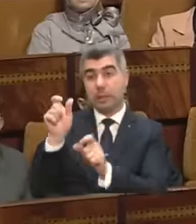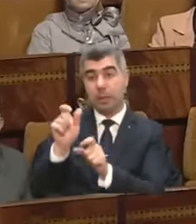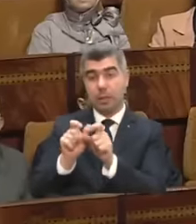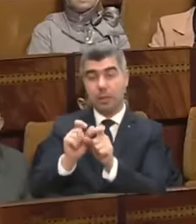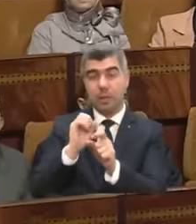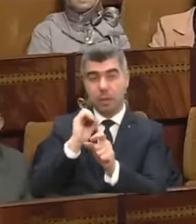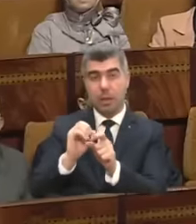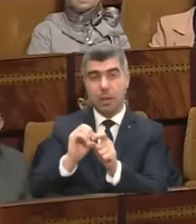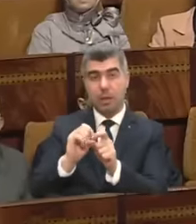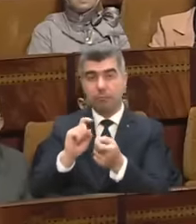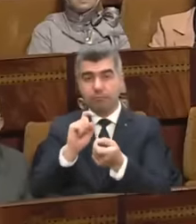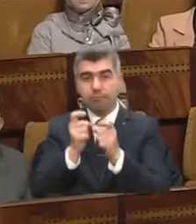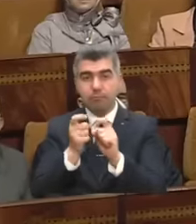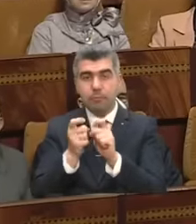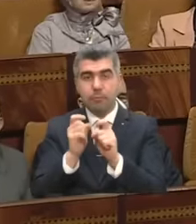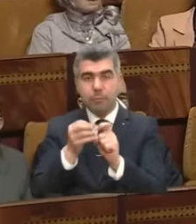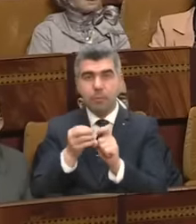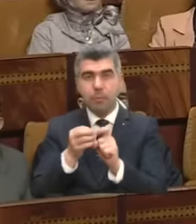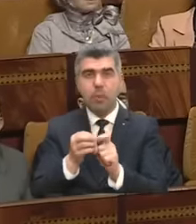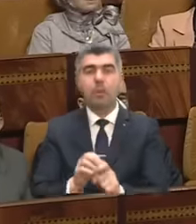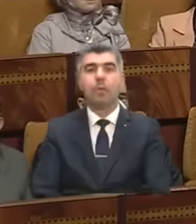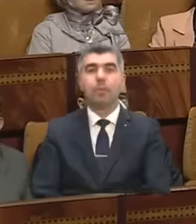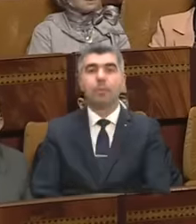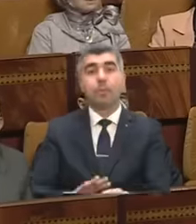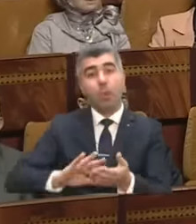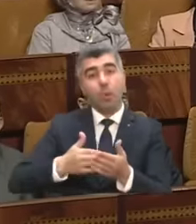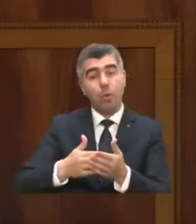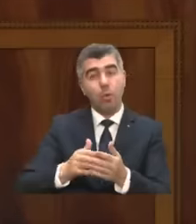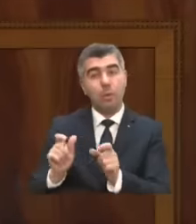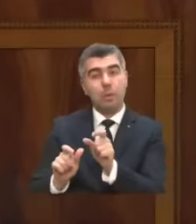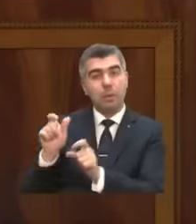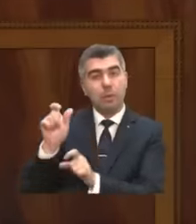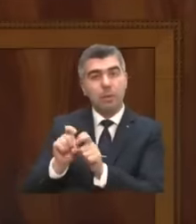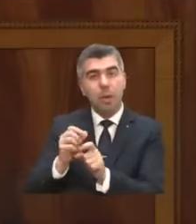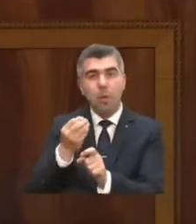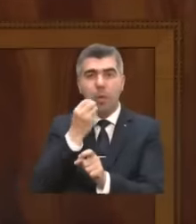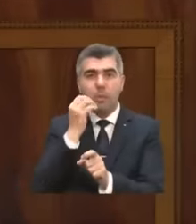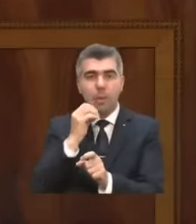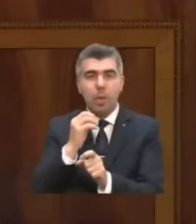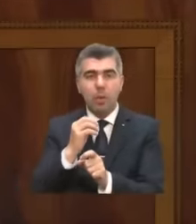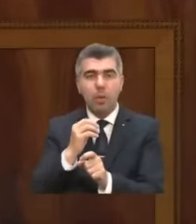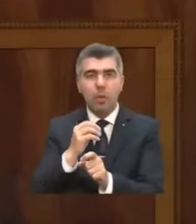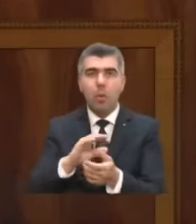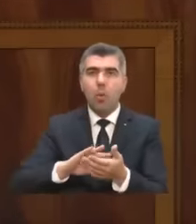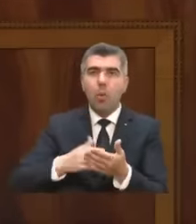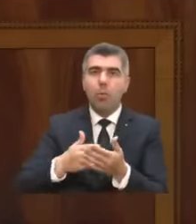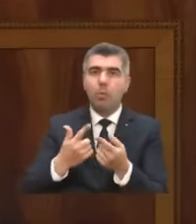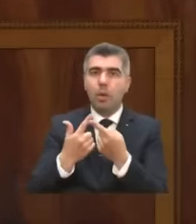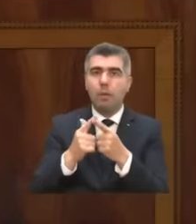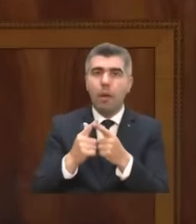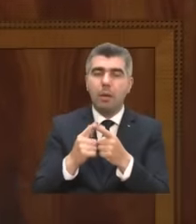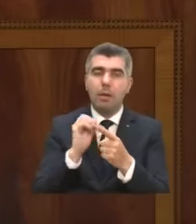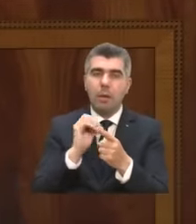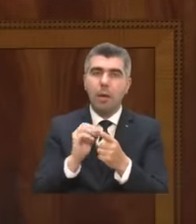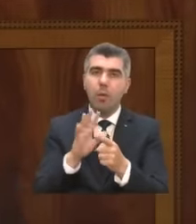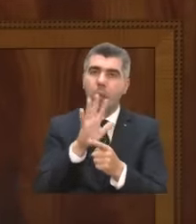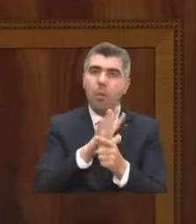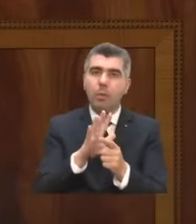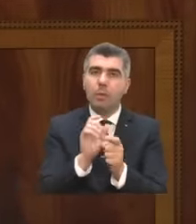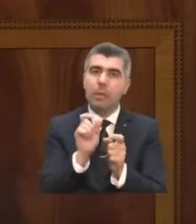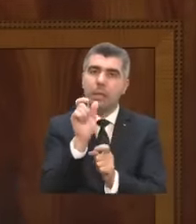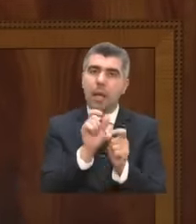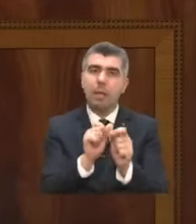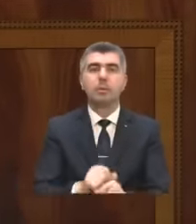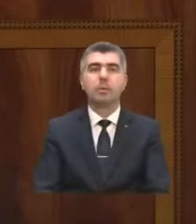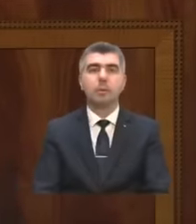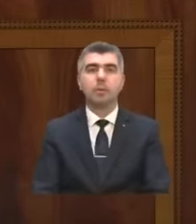نختلف عندما يتم المساس بقوت المواطن وجيب المواطن ومائدة المواطن وكرامة المواطن.